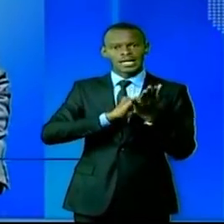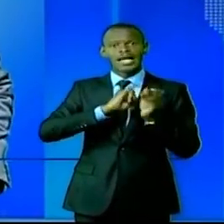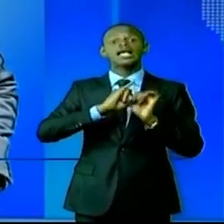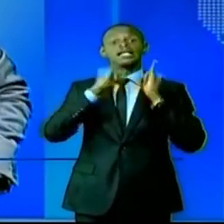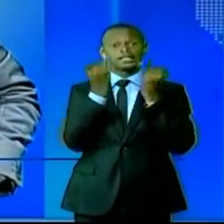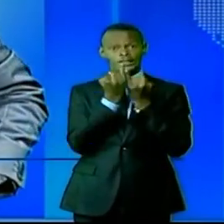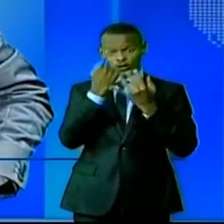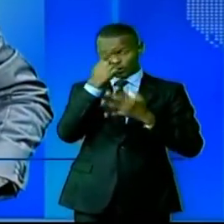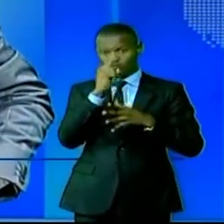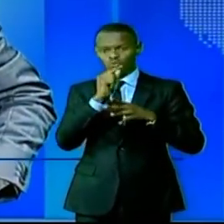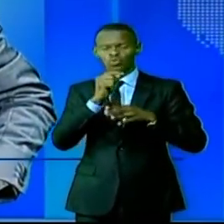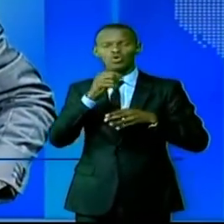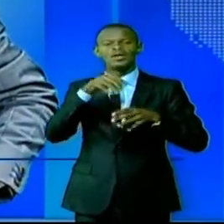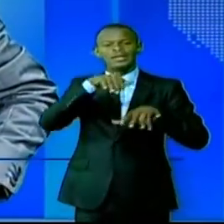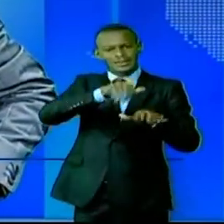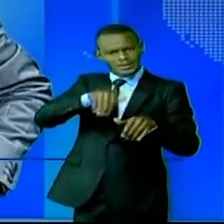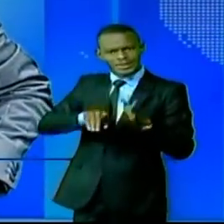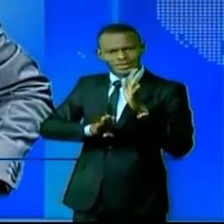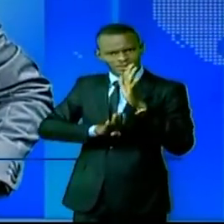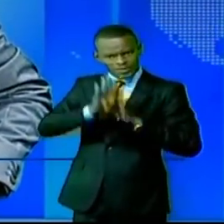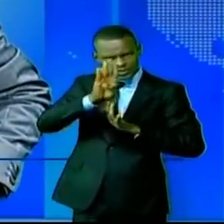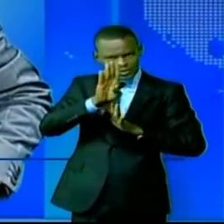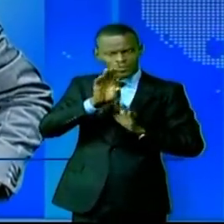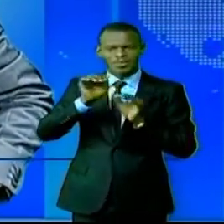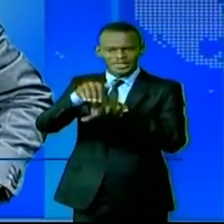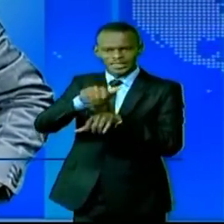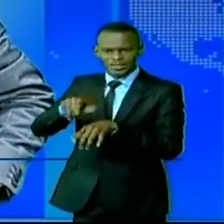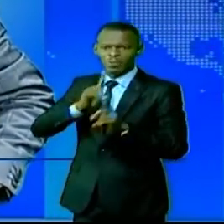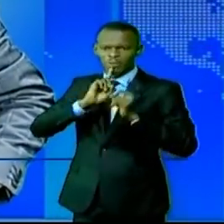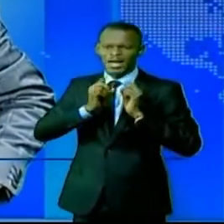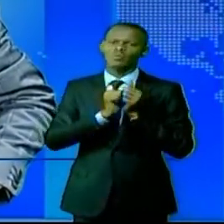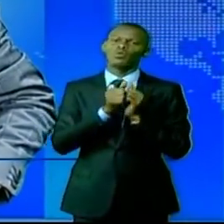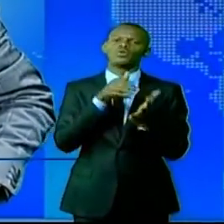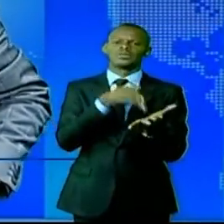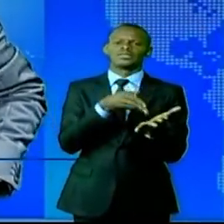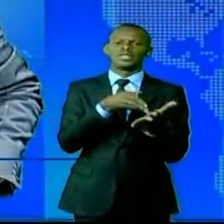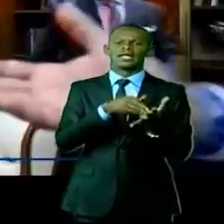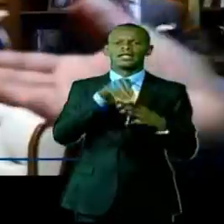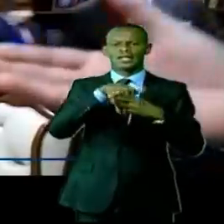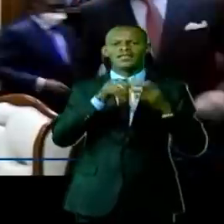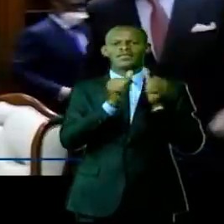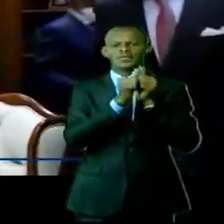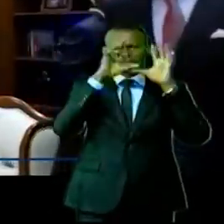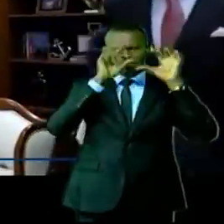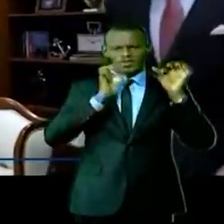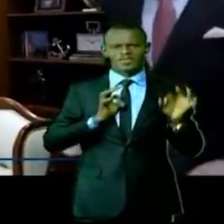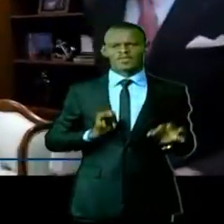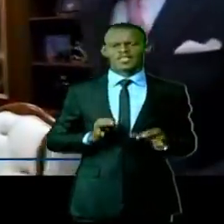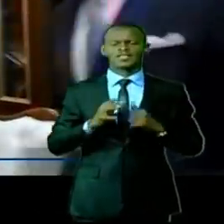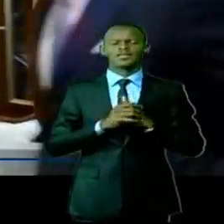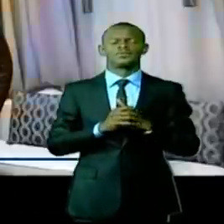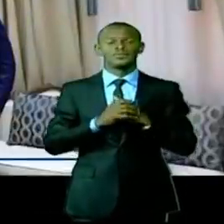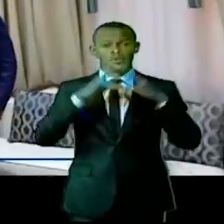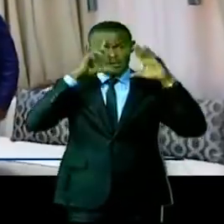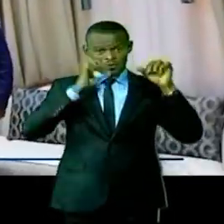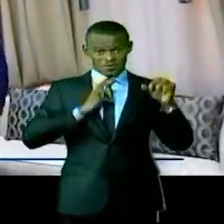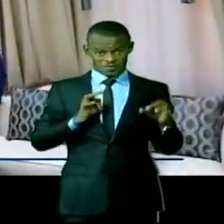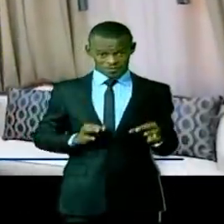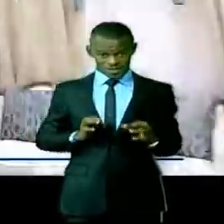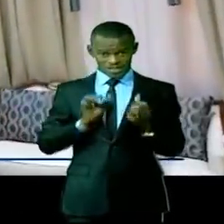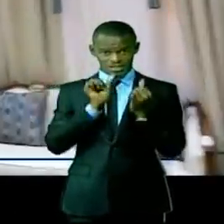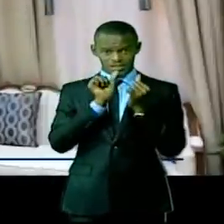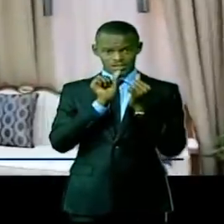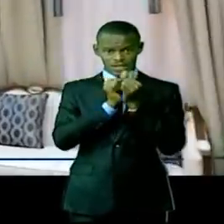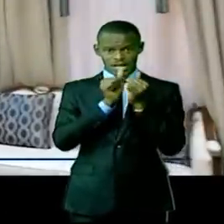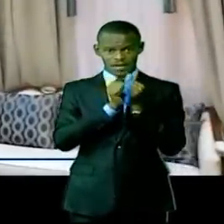145 territoires était également évoqué au cours de ces échanges. Reportage. Par le président de la République, l'ambassadeur de